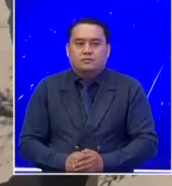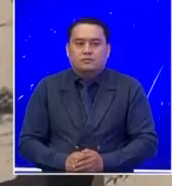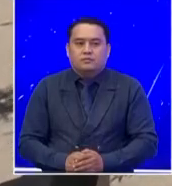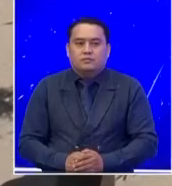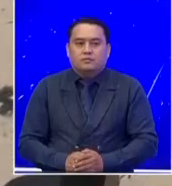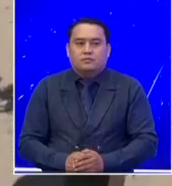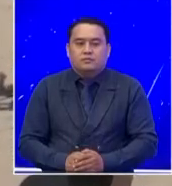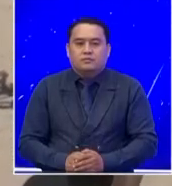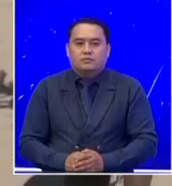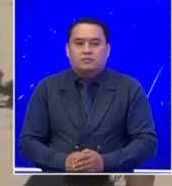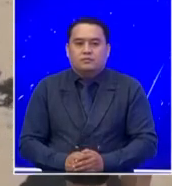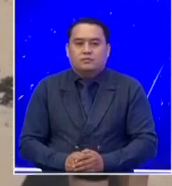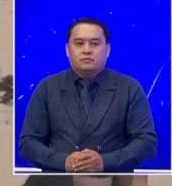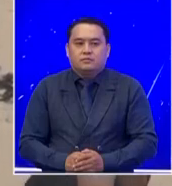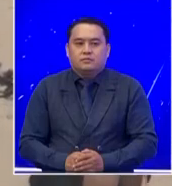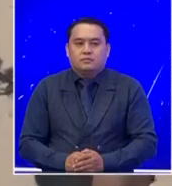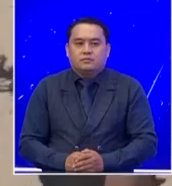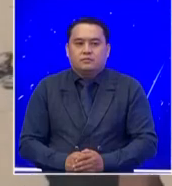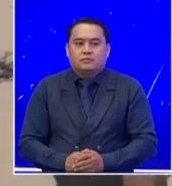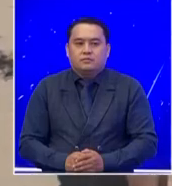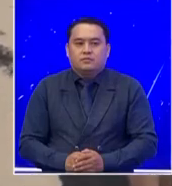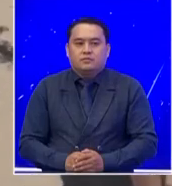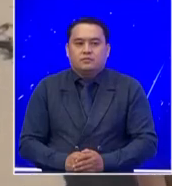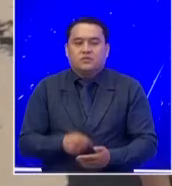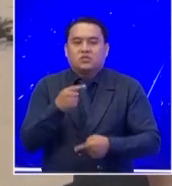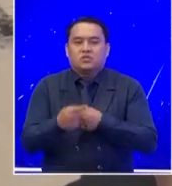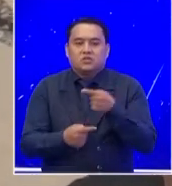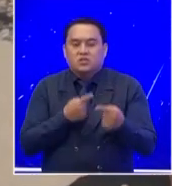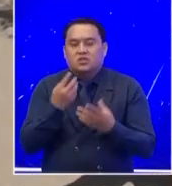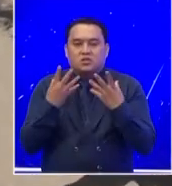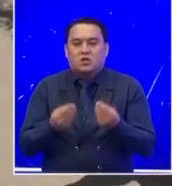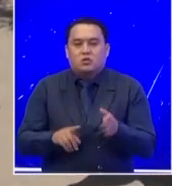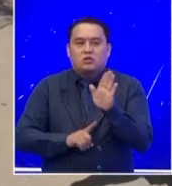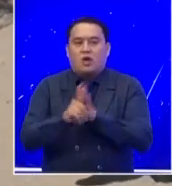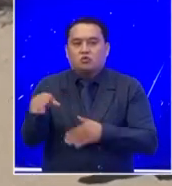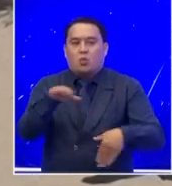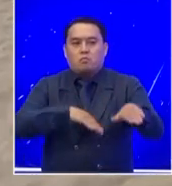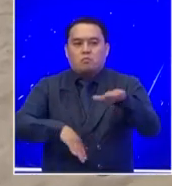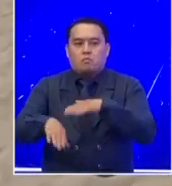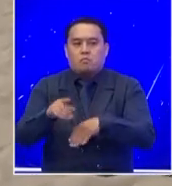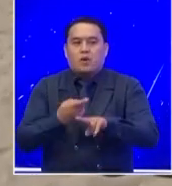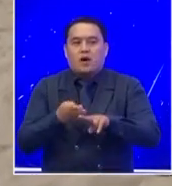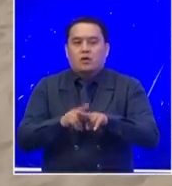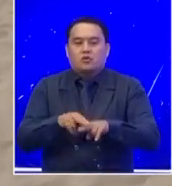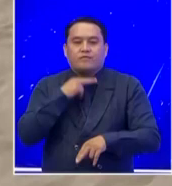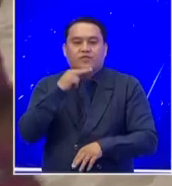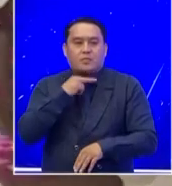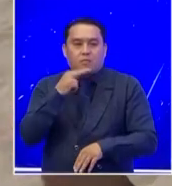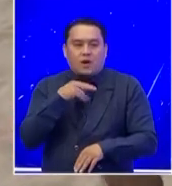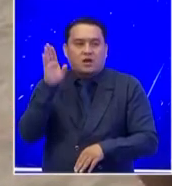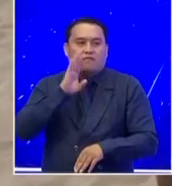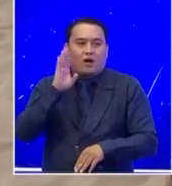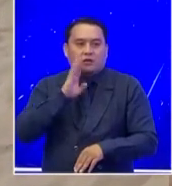Здравствуйте, уважаемые. Здравствуйте. Буквально через несколько дней начнется купальный сезон, поэтому будьте внимательны на